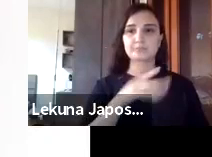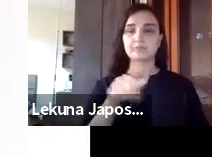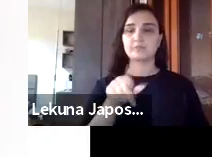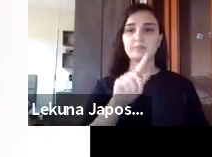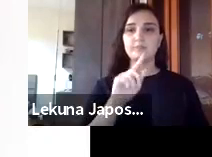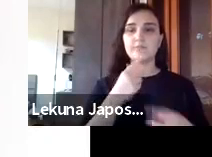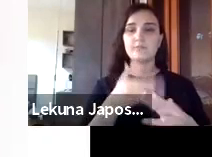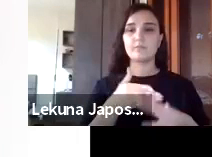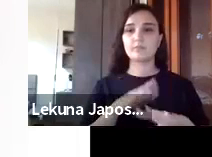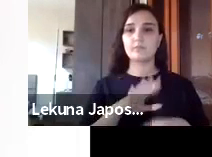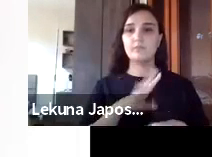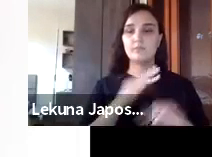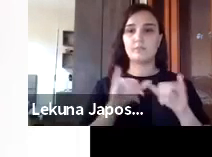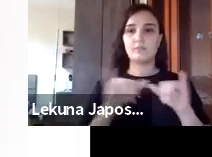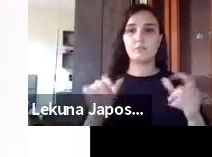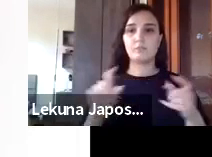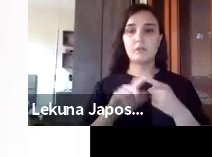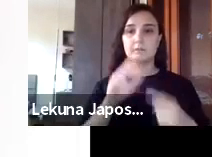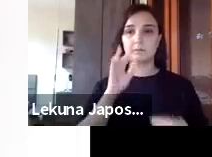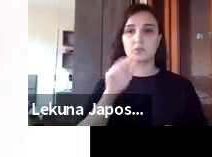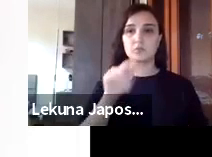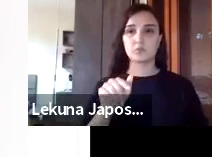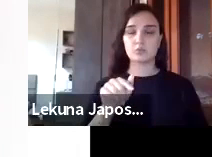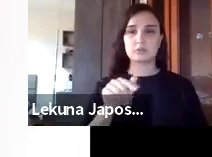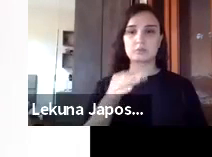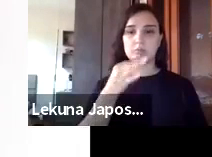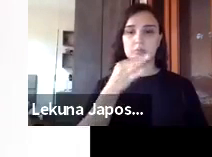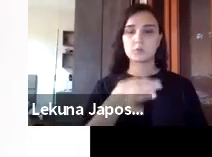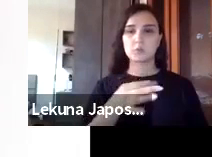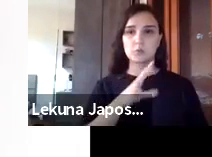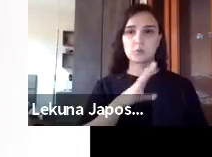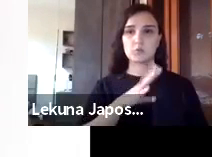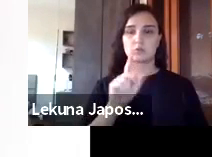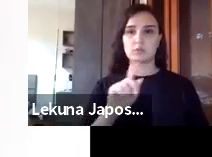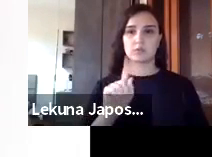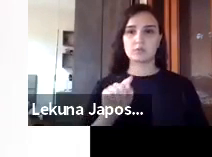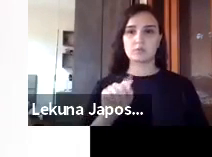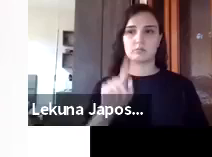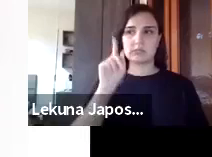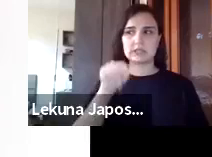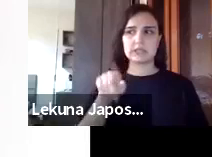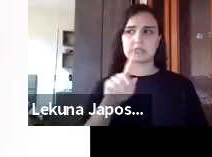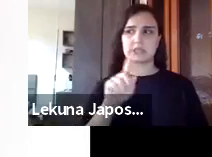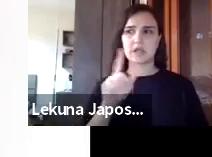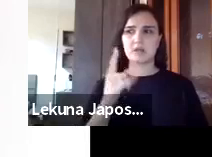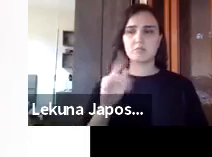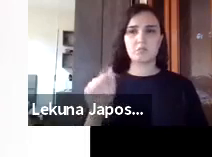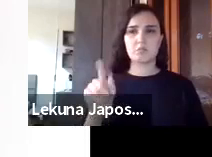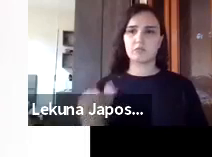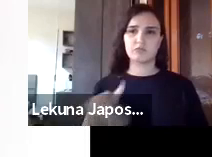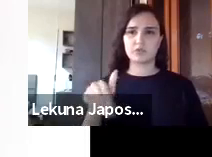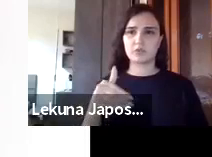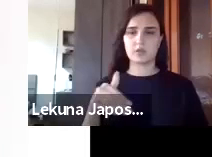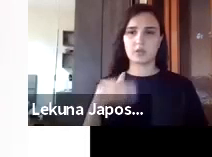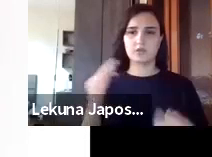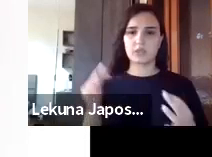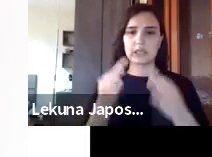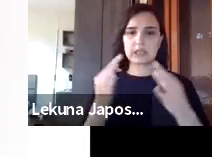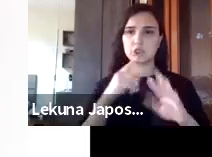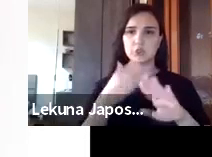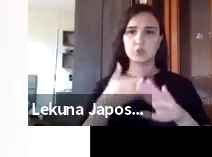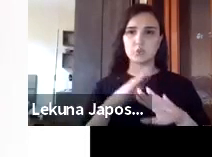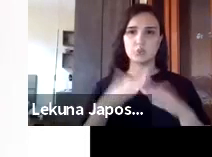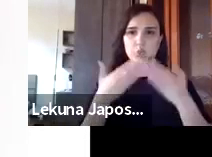სირთულეები შეგექმნათ პანდემიის დროს, პასუხი ჰქონდა, რომ იცით რა, არა, ბავშვს არა აქვს არანაირი